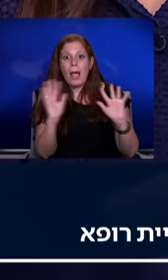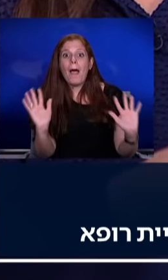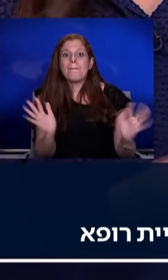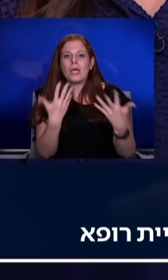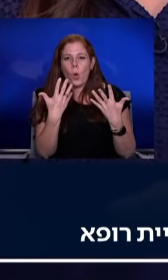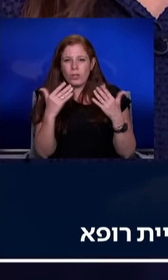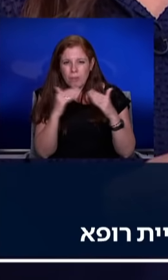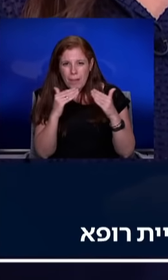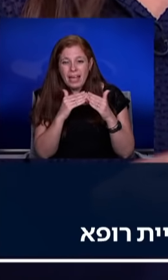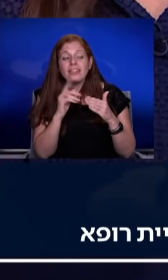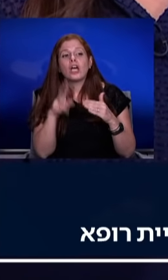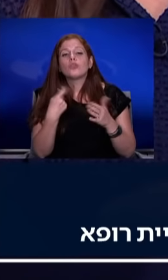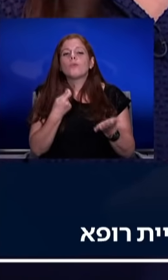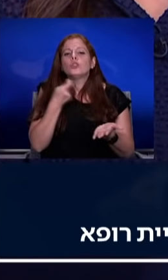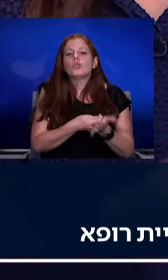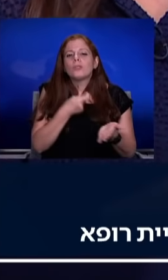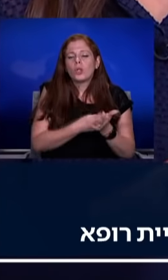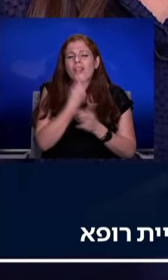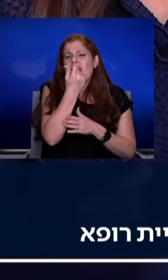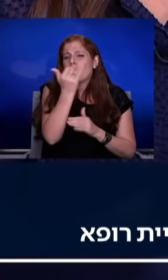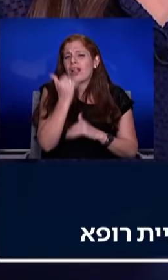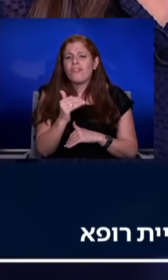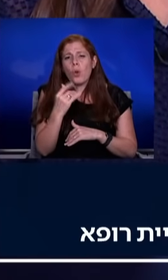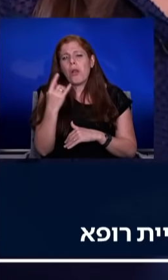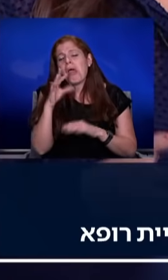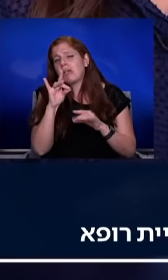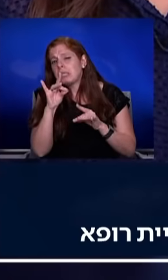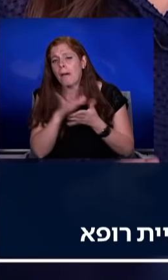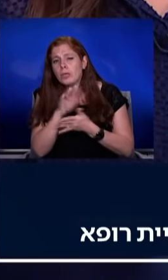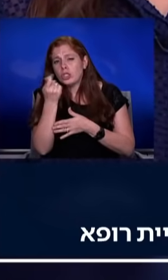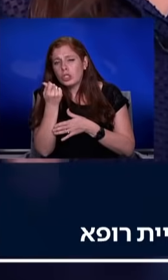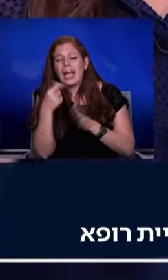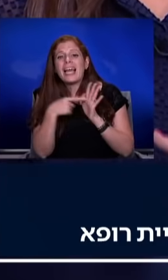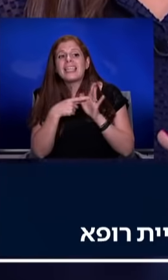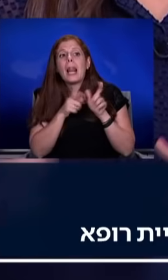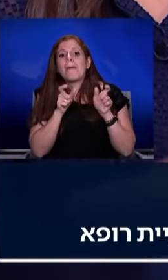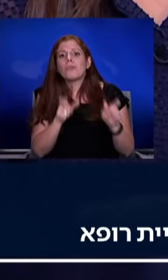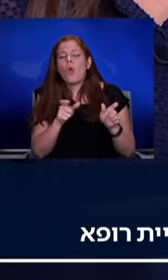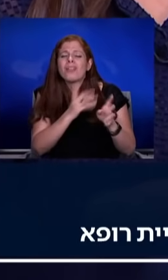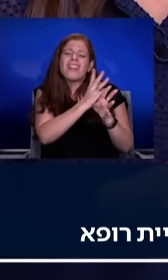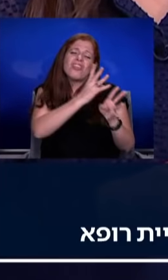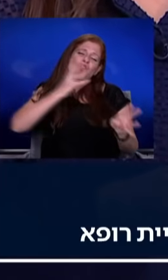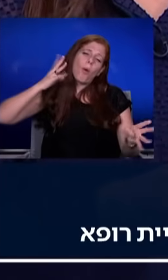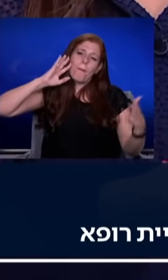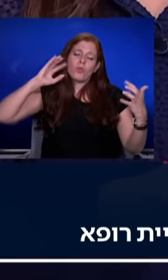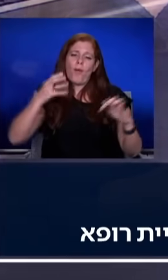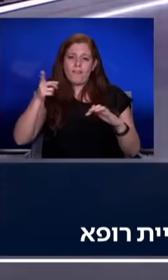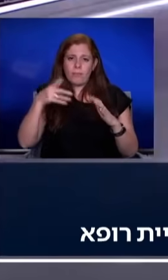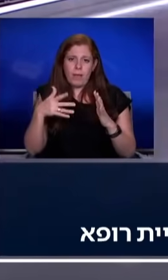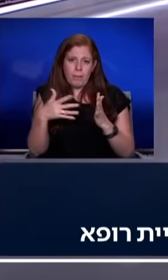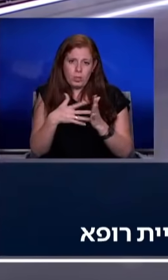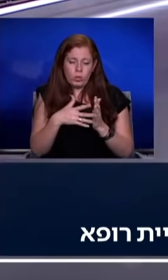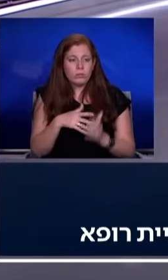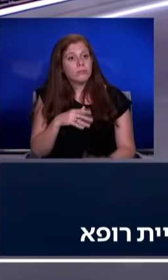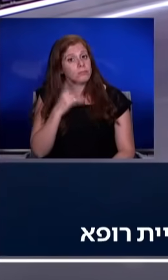כך שהן יהיו מסובסדות והעלות תרד אפילו ל-10 עד 15 שקלים, כדי למנוע את תורי הענק במתחמי הבדיקות רומי. כן, כמו שראינו